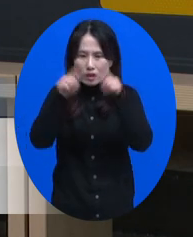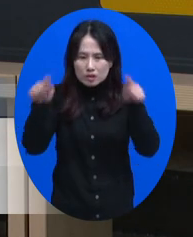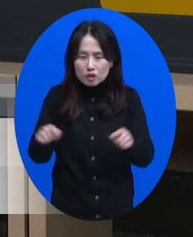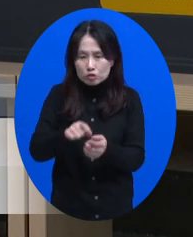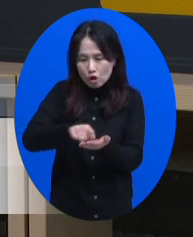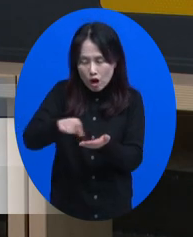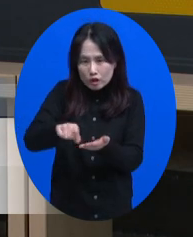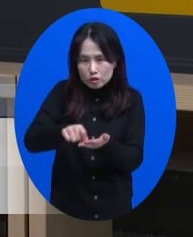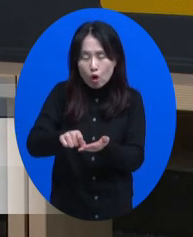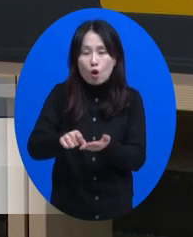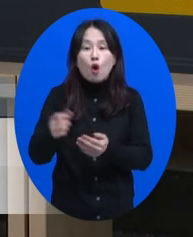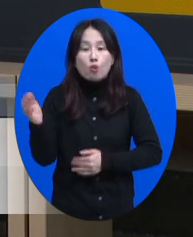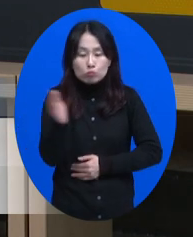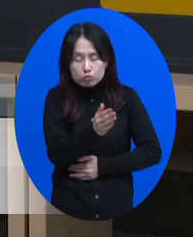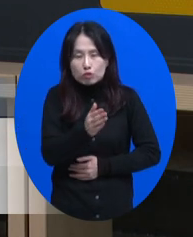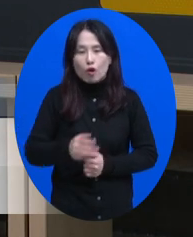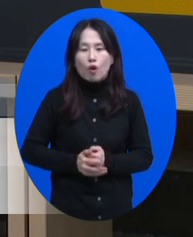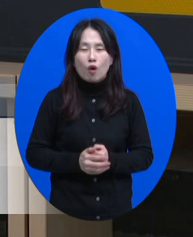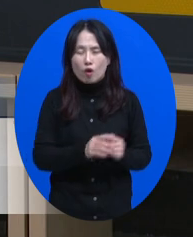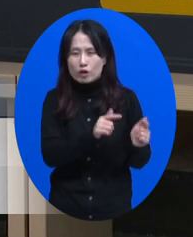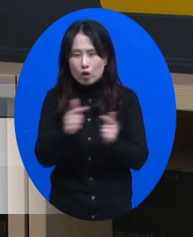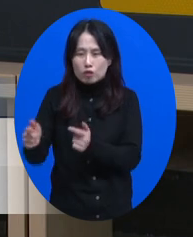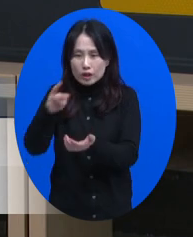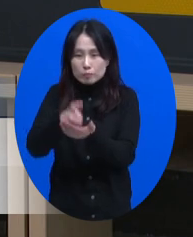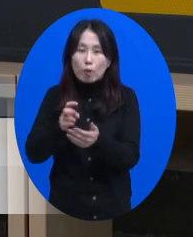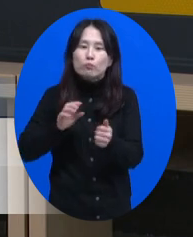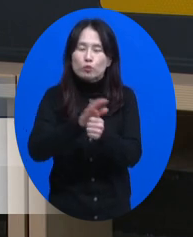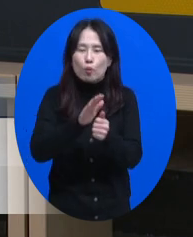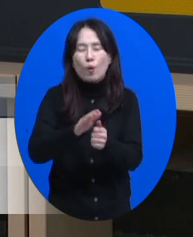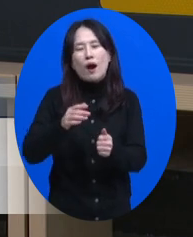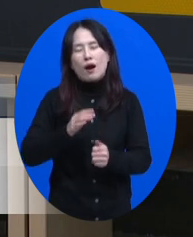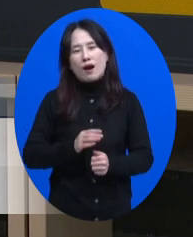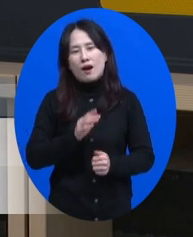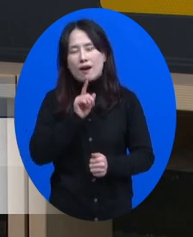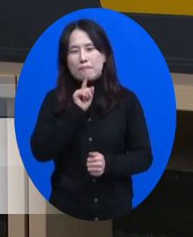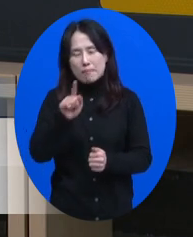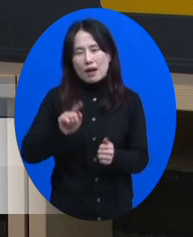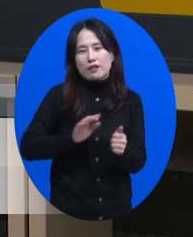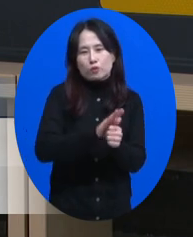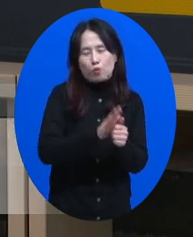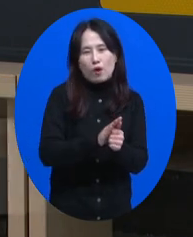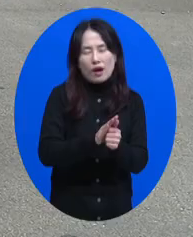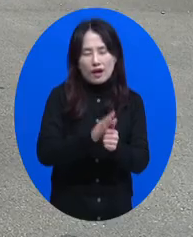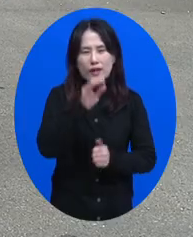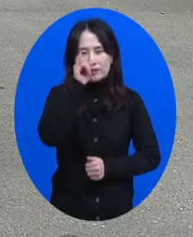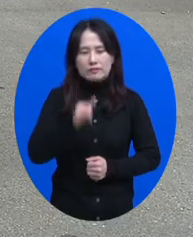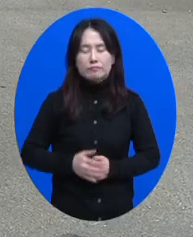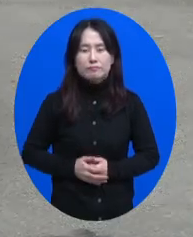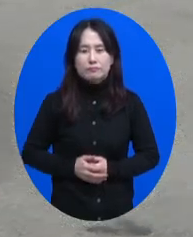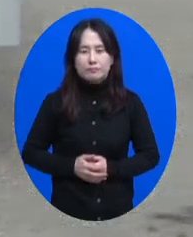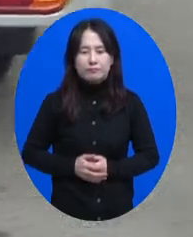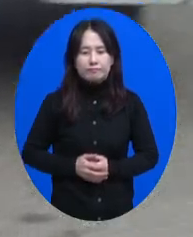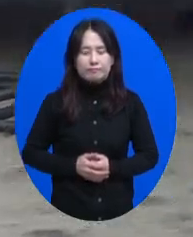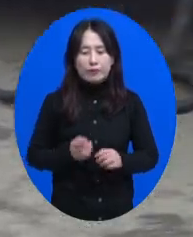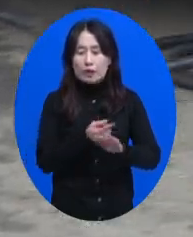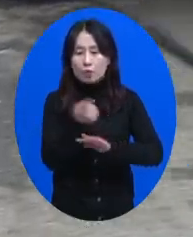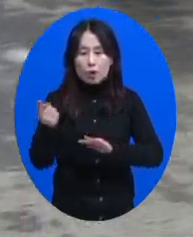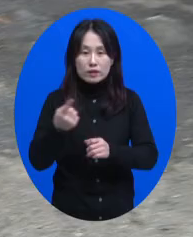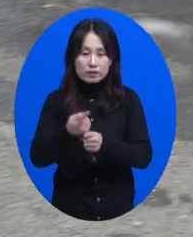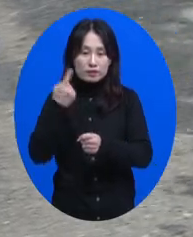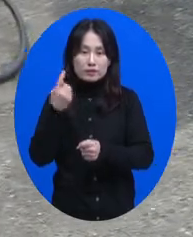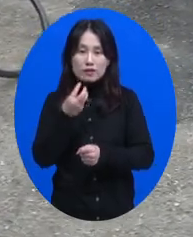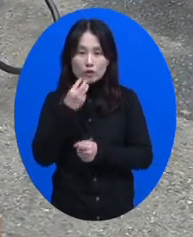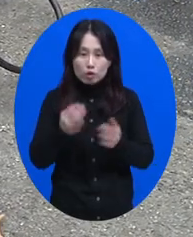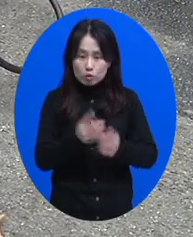단계에서부터 그 현행규제에 대한 리서치까지를 도와드리는 저희 컨설팅 사업을 수행하고 있습니다 이외에도 지난해